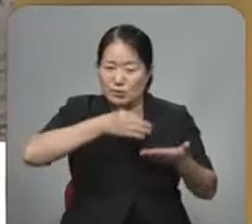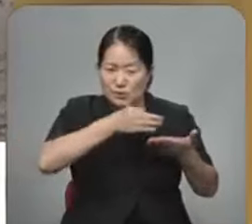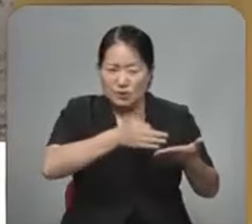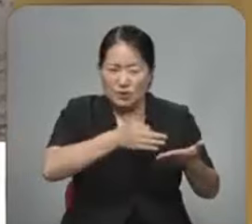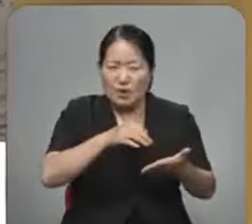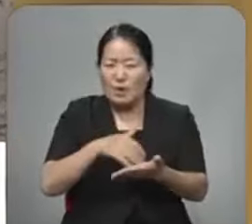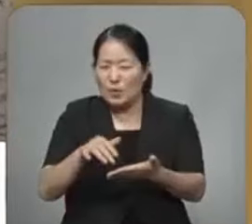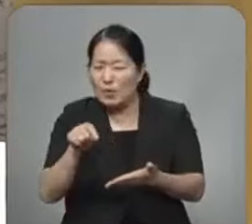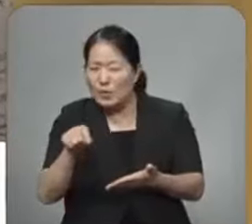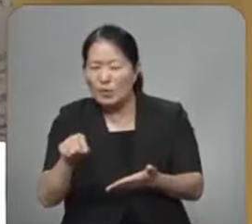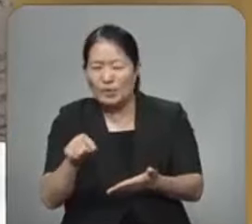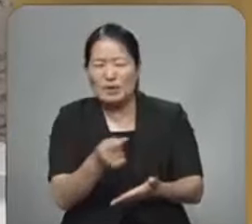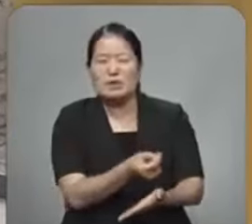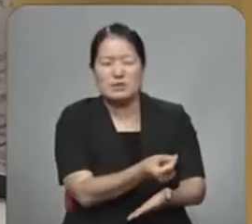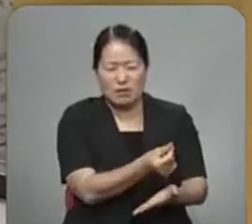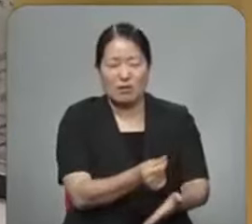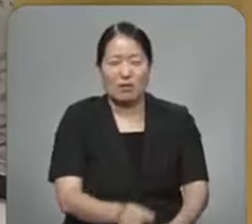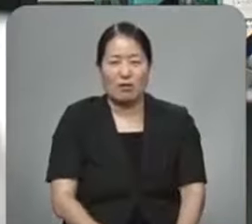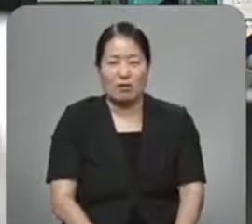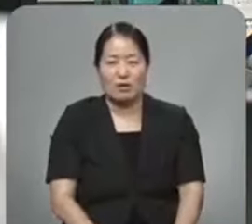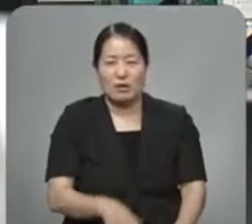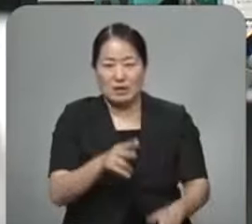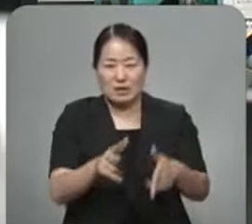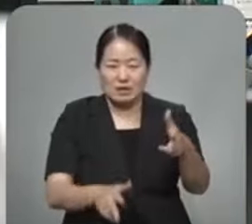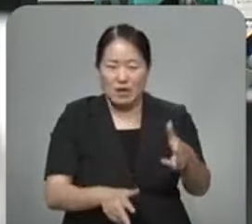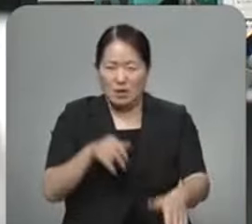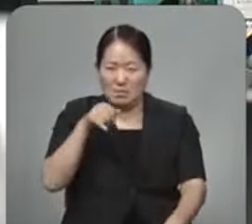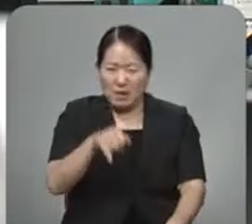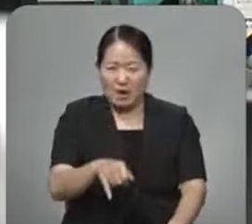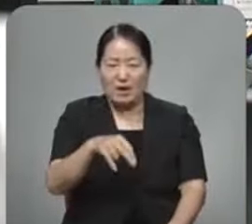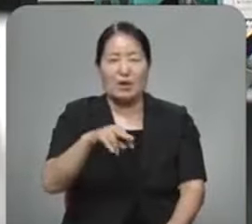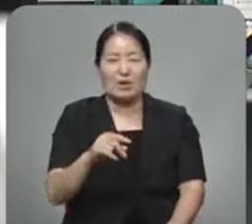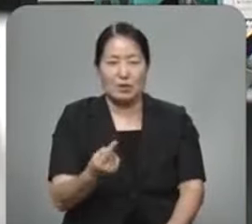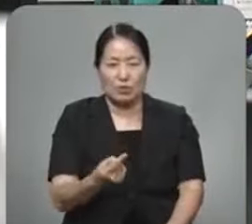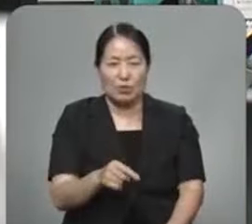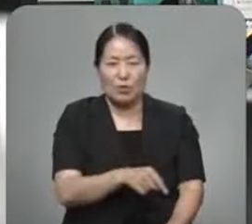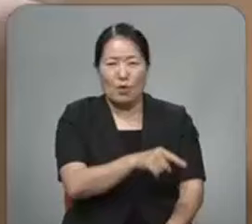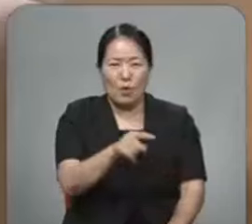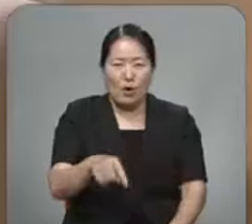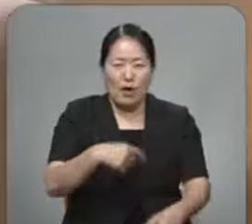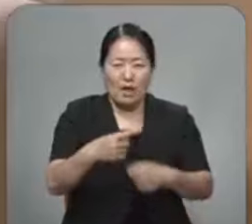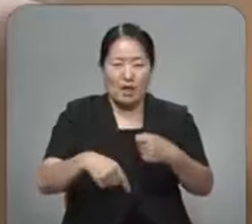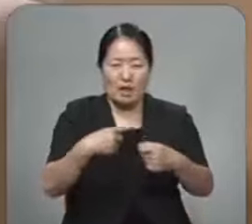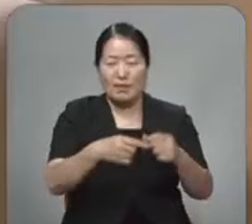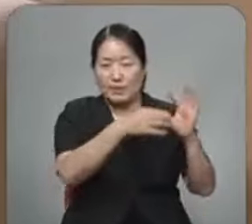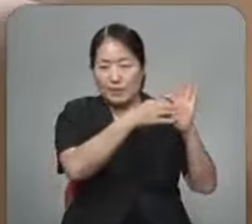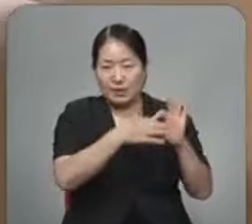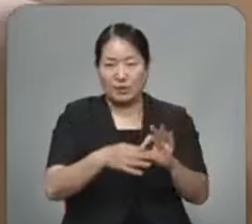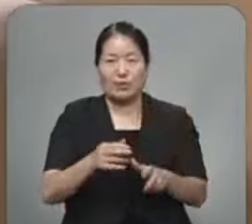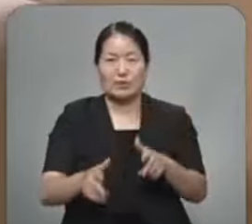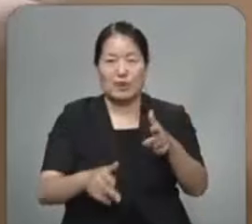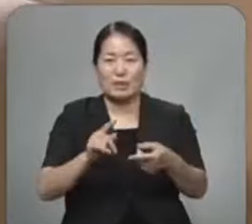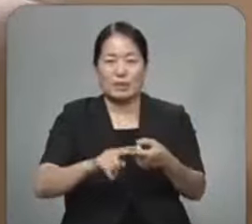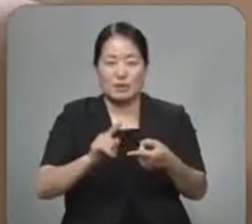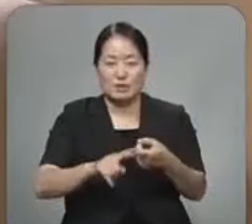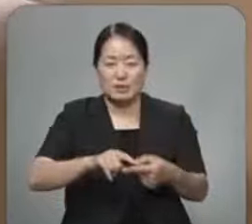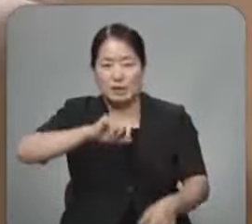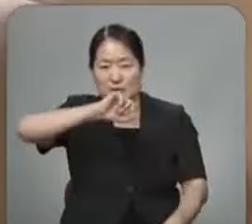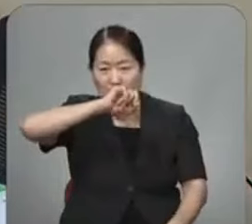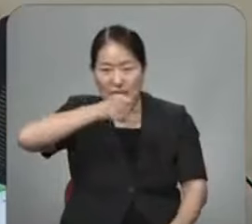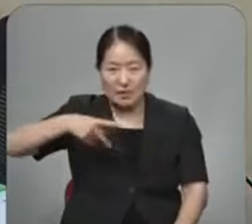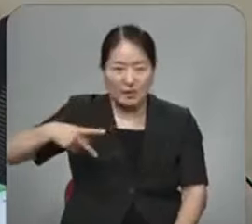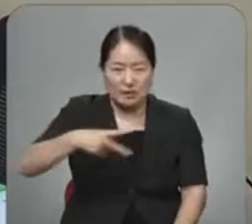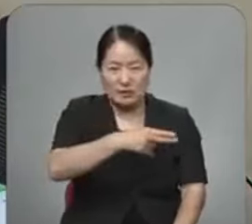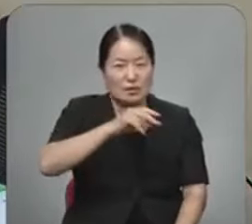적다고 주장합니다 또 다소 사업이 부진하더라도 민원 사업이나 열래 반복 사업은 지원을 중단하기가 쉽지